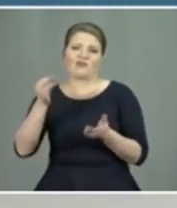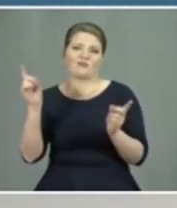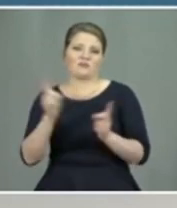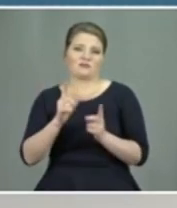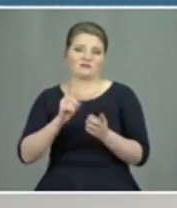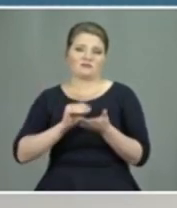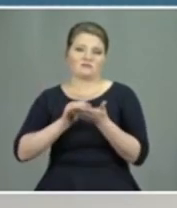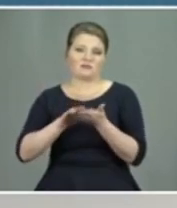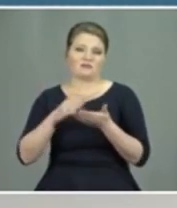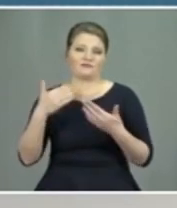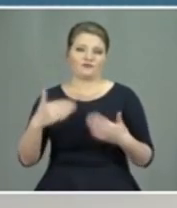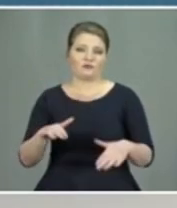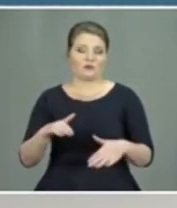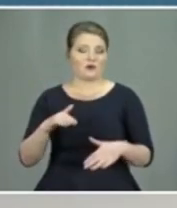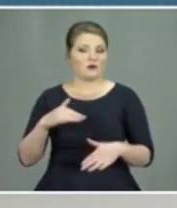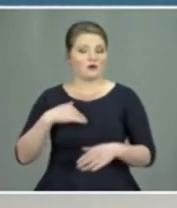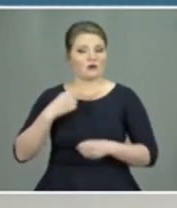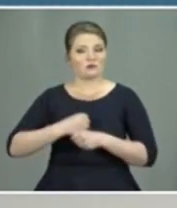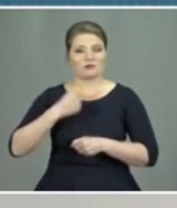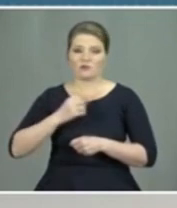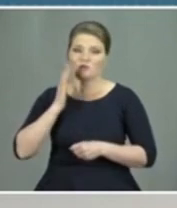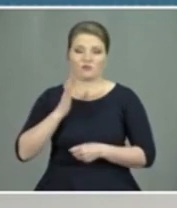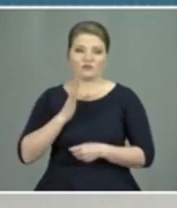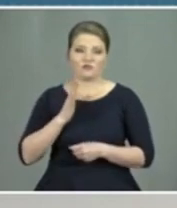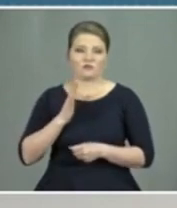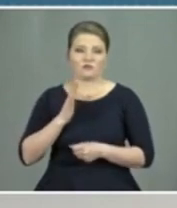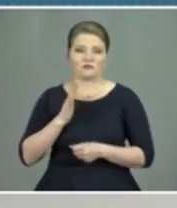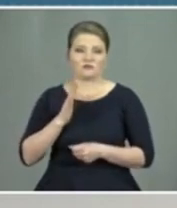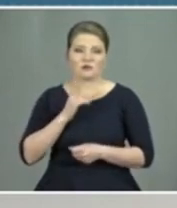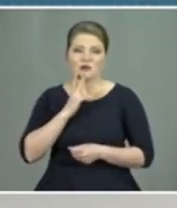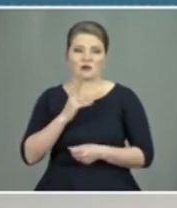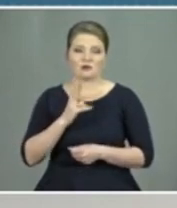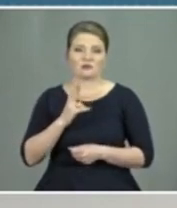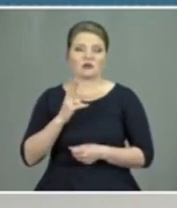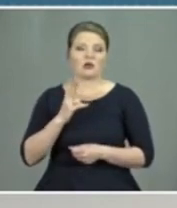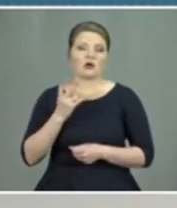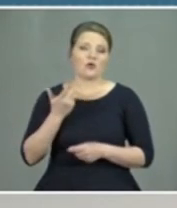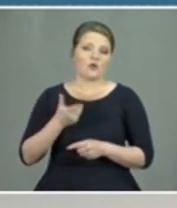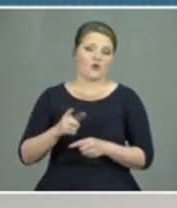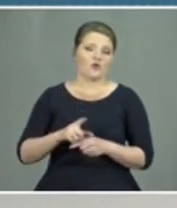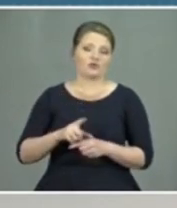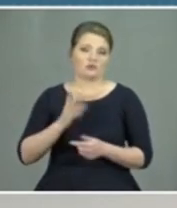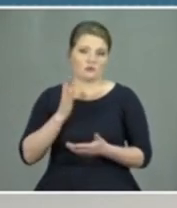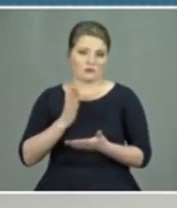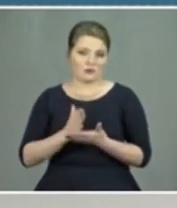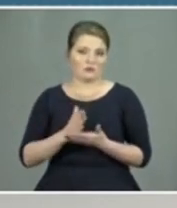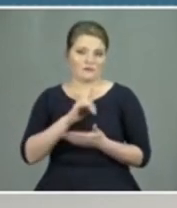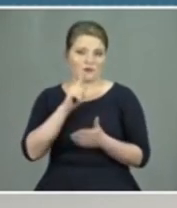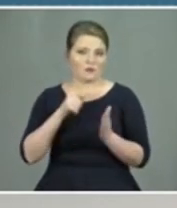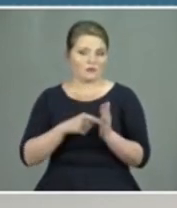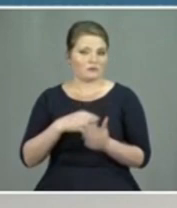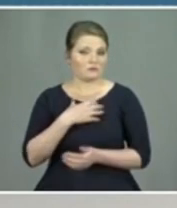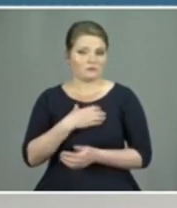Я буду очень жестко на это реагировать. То есть есть очень много решенных вопросов. Я, кстати, хотел на это сделать акцент. Мне это